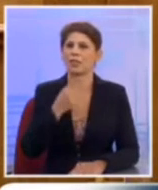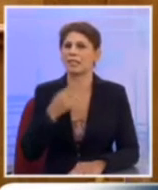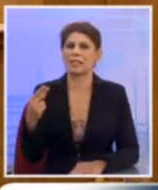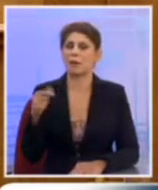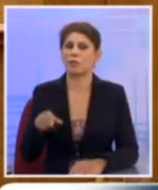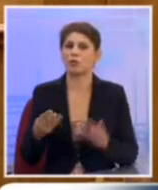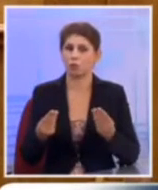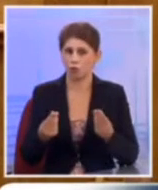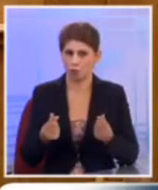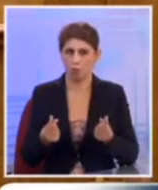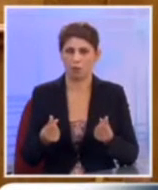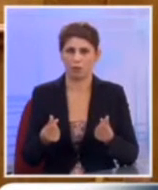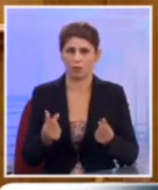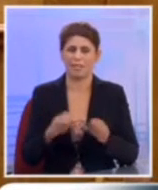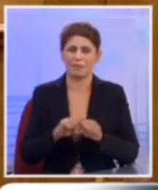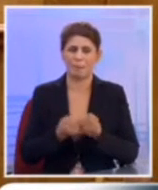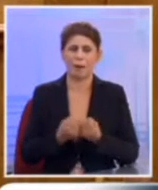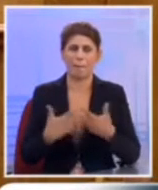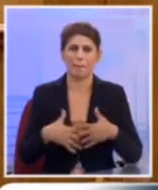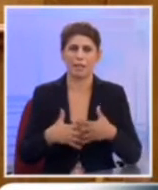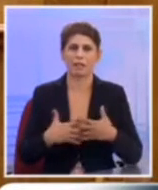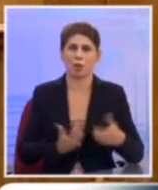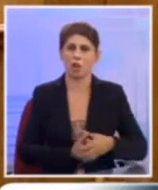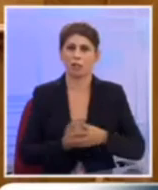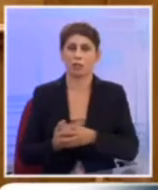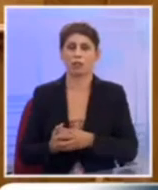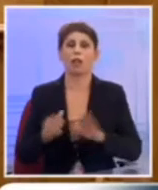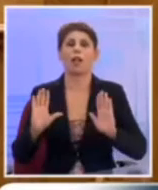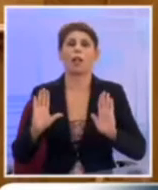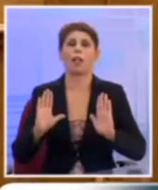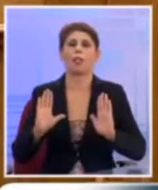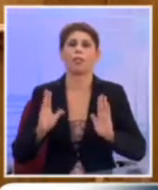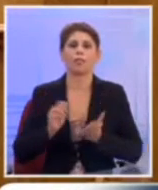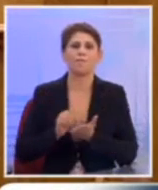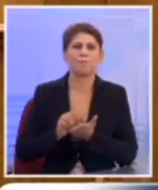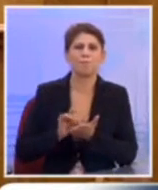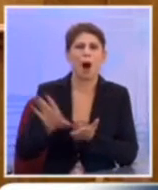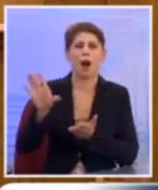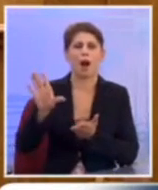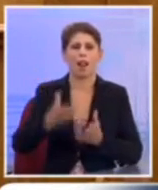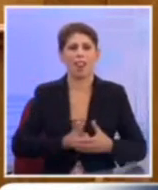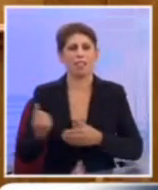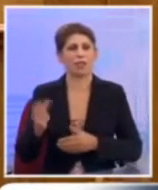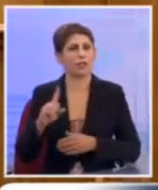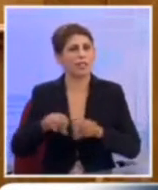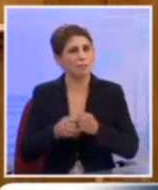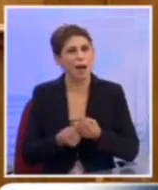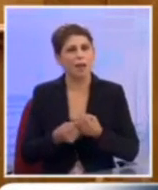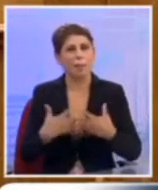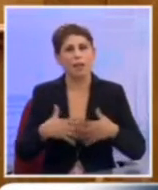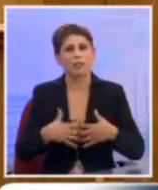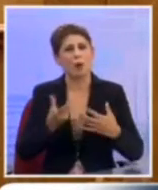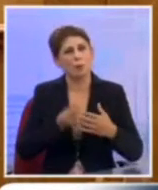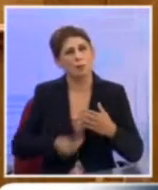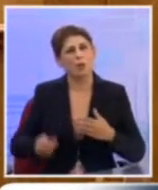με αυτόν τον τρόπο σπάει ο μηχανισμός της λιτότητας. Δεν φεύγει η λιτότητα εύκολα. Σπάει ο μηχανισμός. Γίνεται λιγότερο